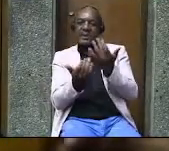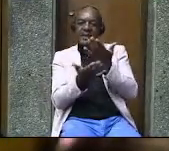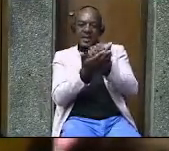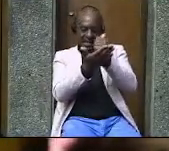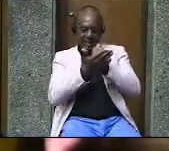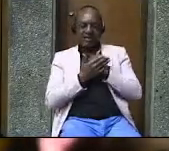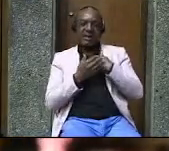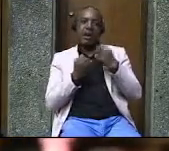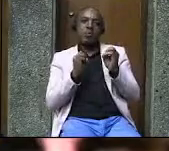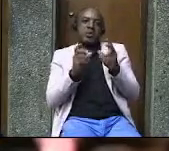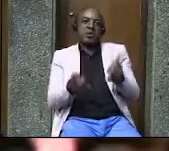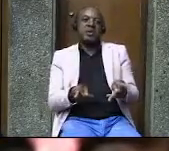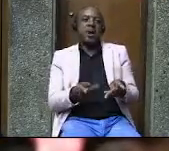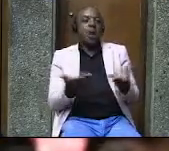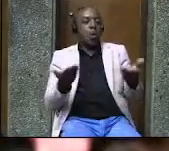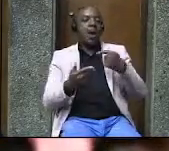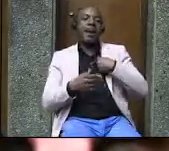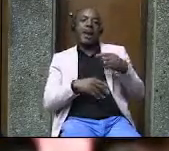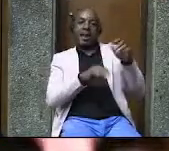lapho engihlala khona